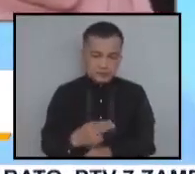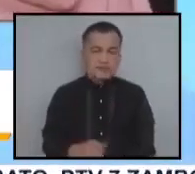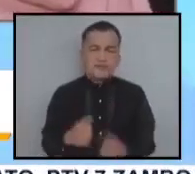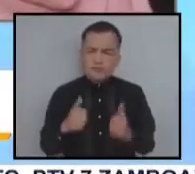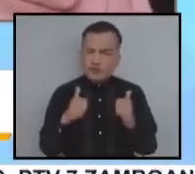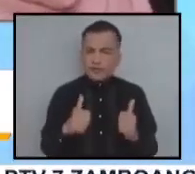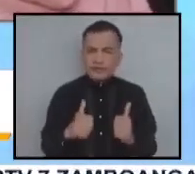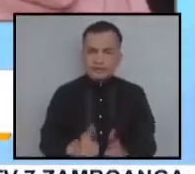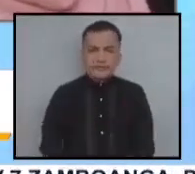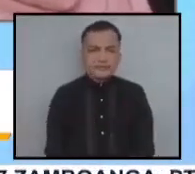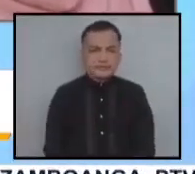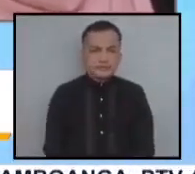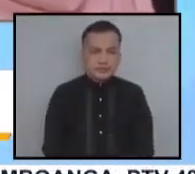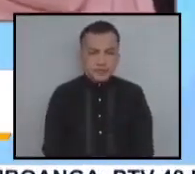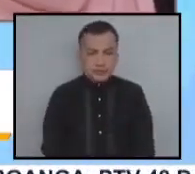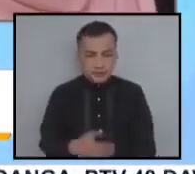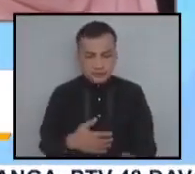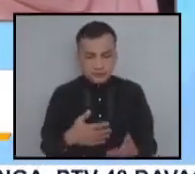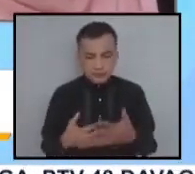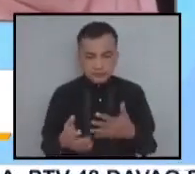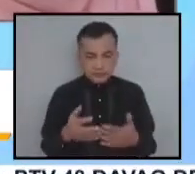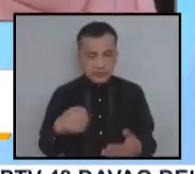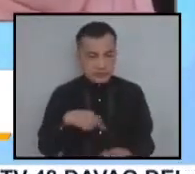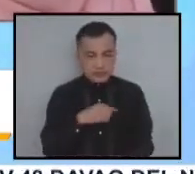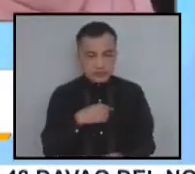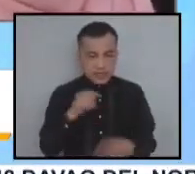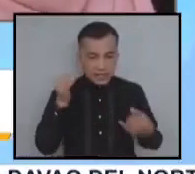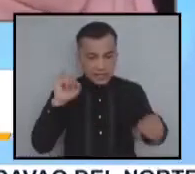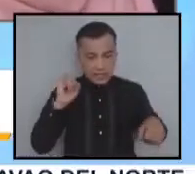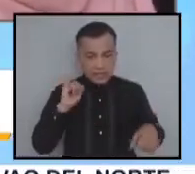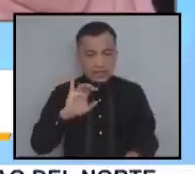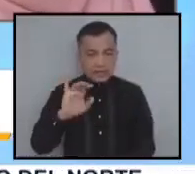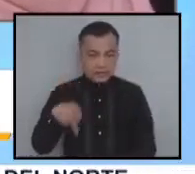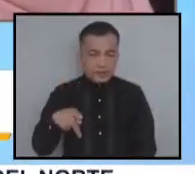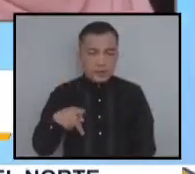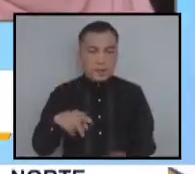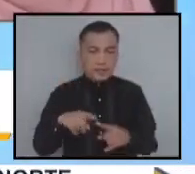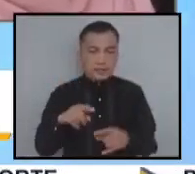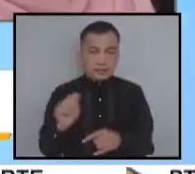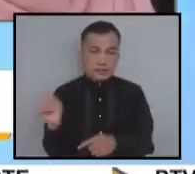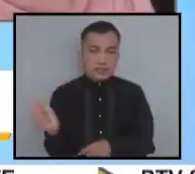mga tulad naming mga IPs, but sa lahat po ng mga